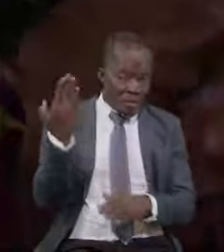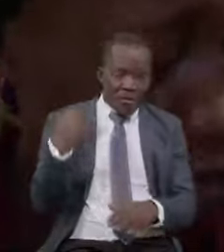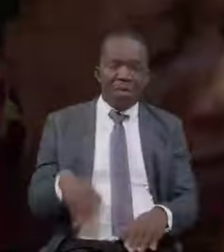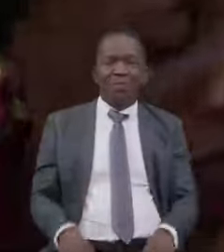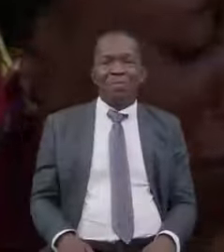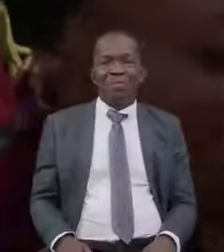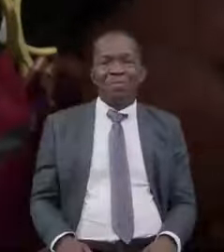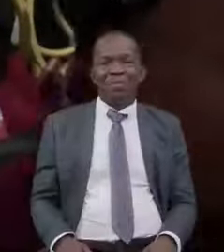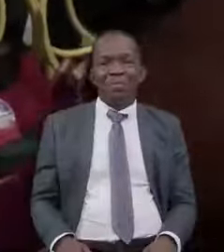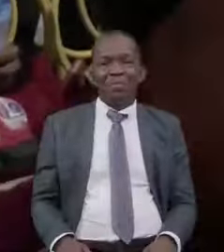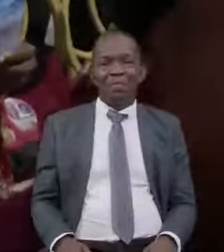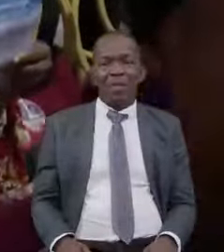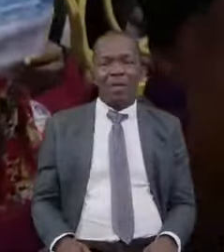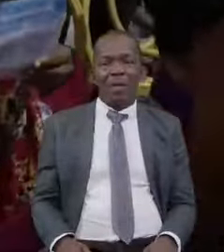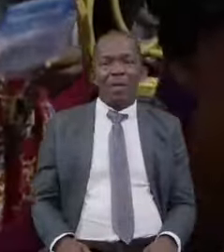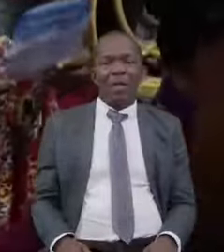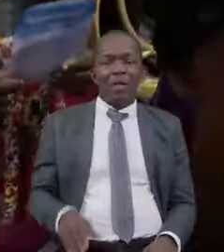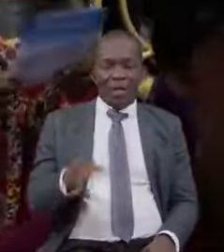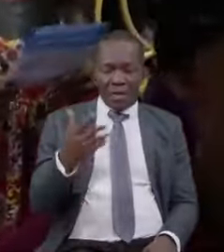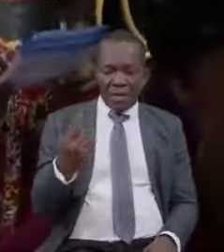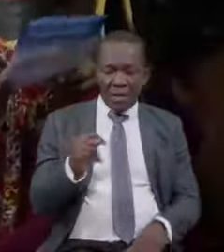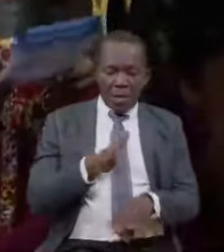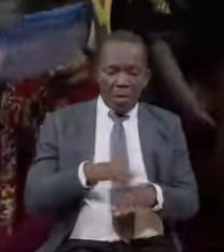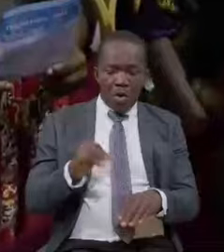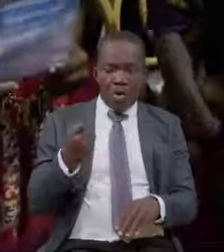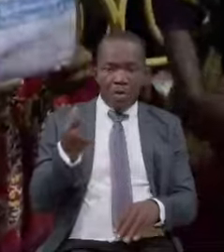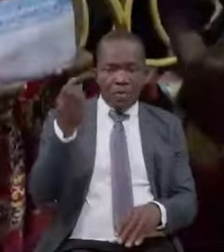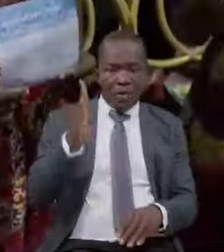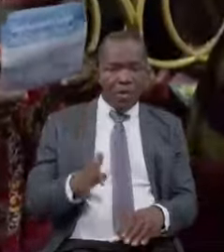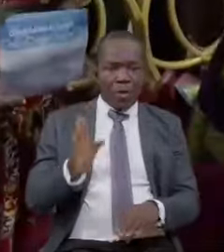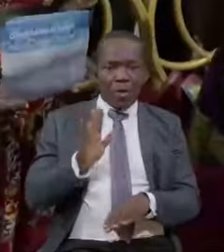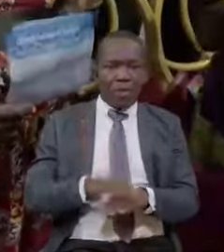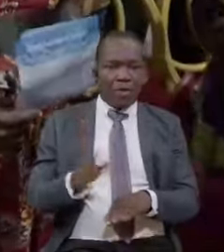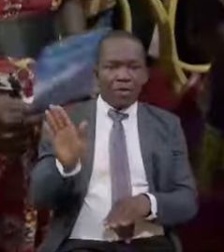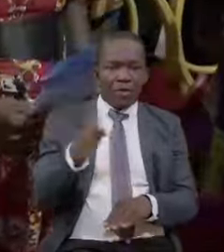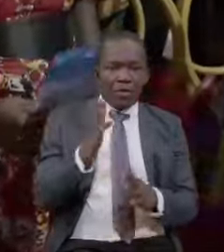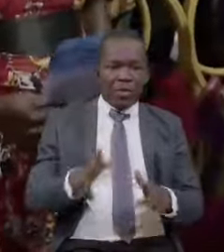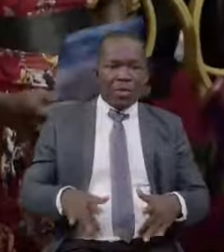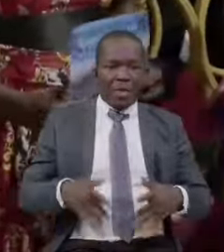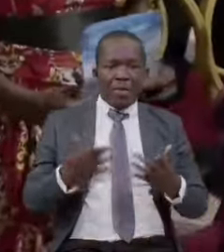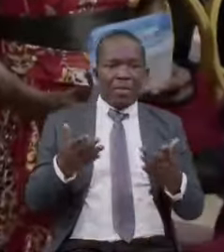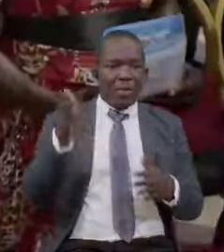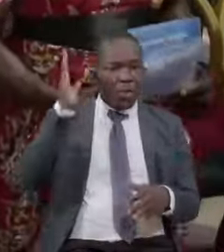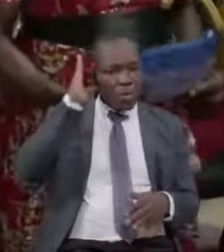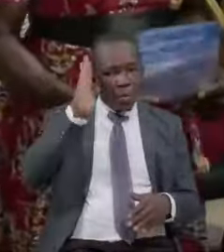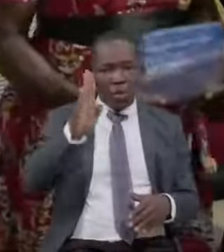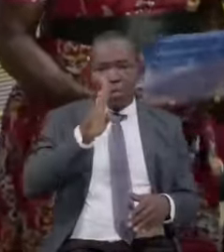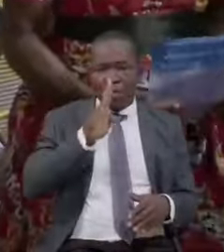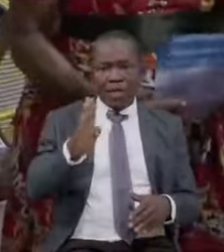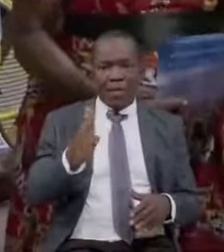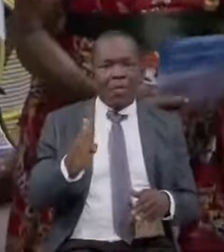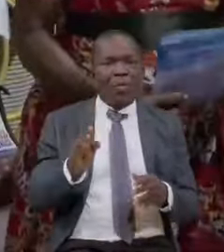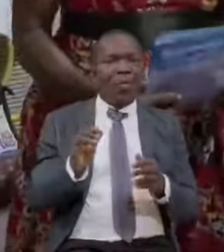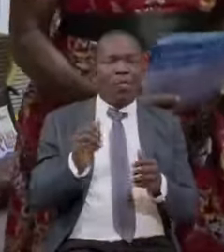maintenant l'appel de Dieu dans ta vie sera sans repentance